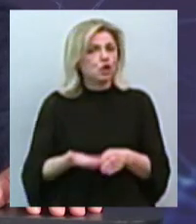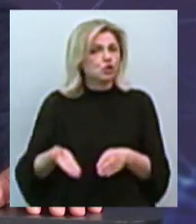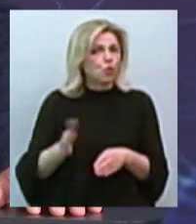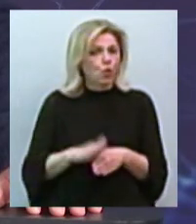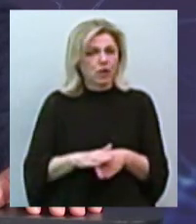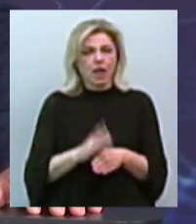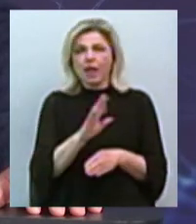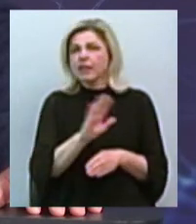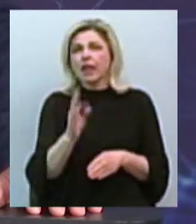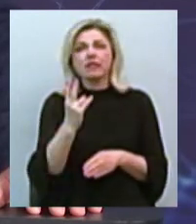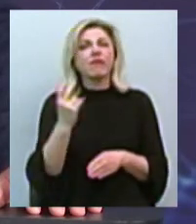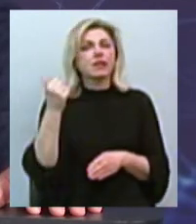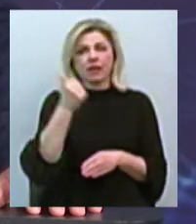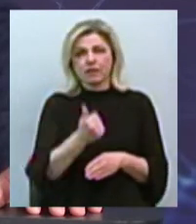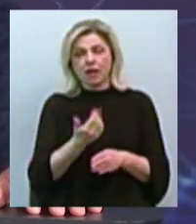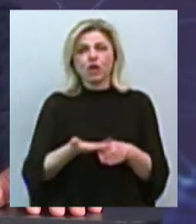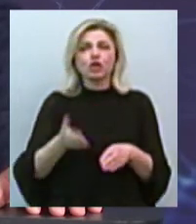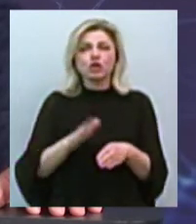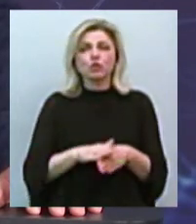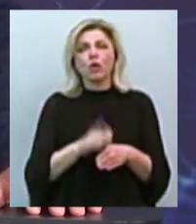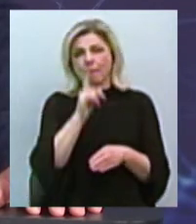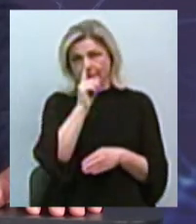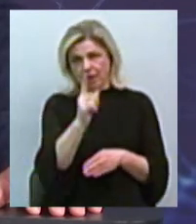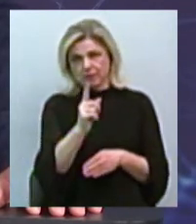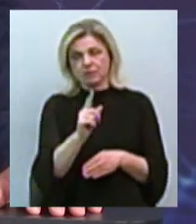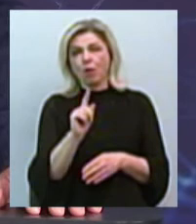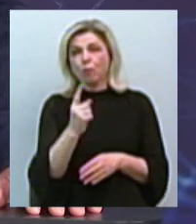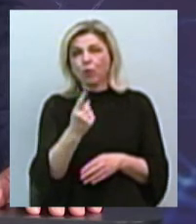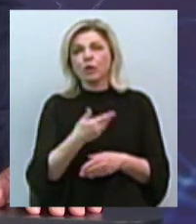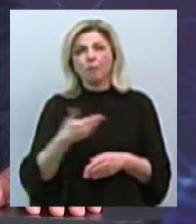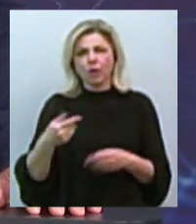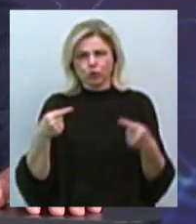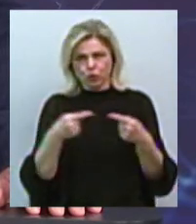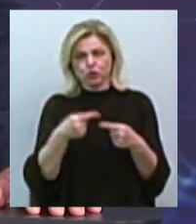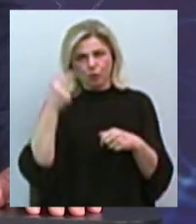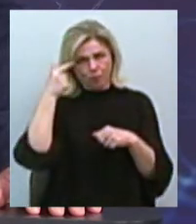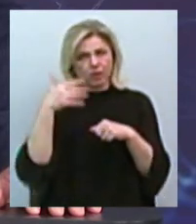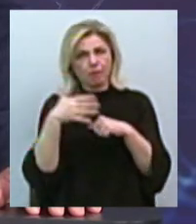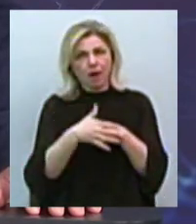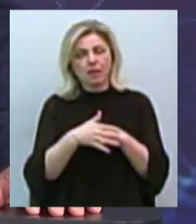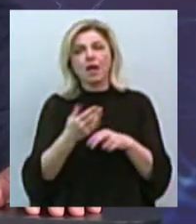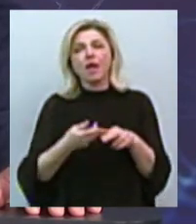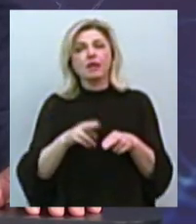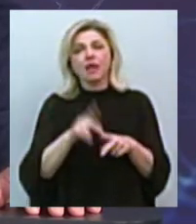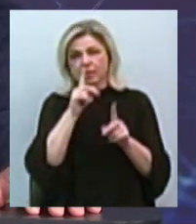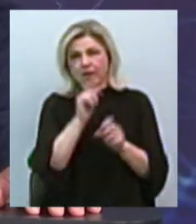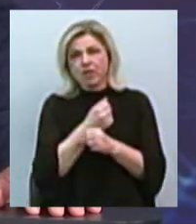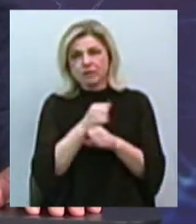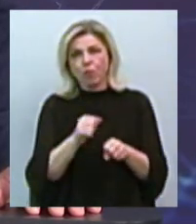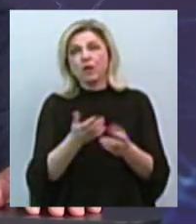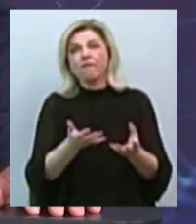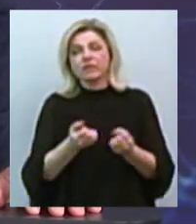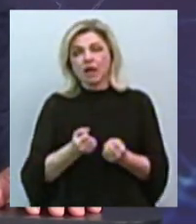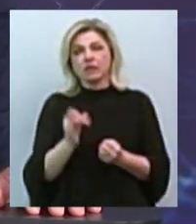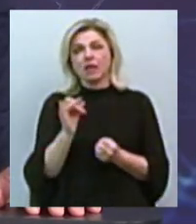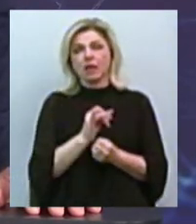две недели, настал тяжелый как минимум месяц. Потому что мы должны четко понимать, что это невозможно взять вот так вот,